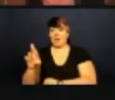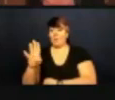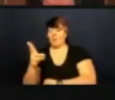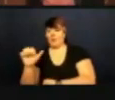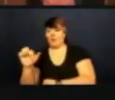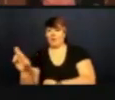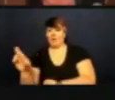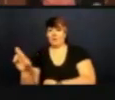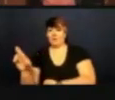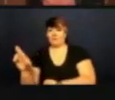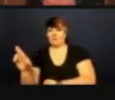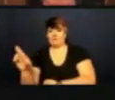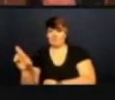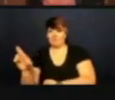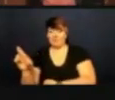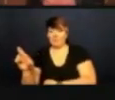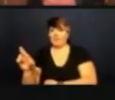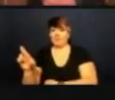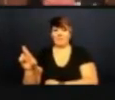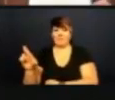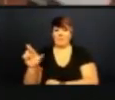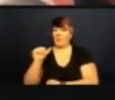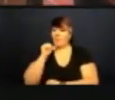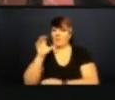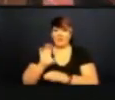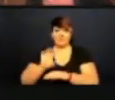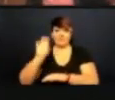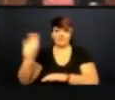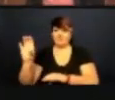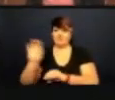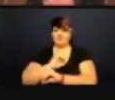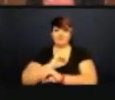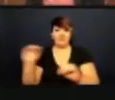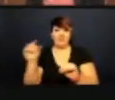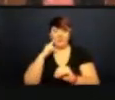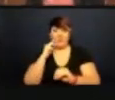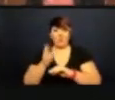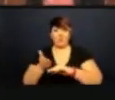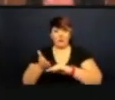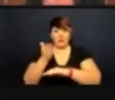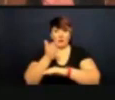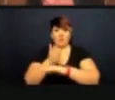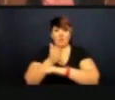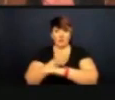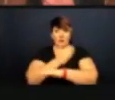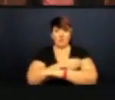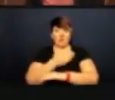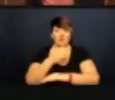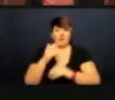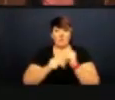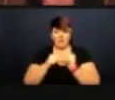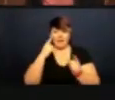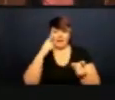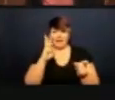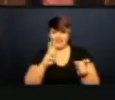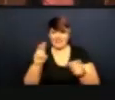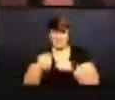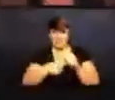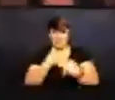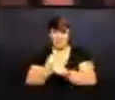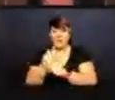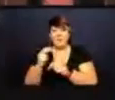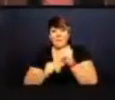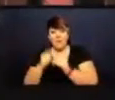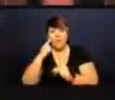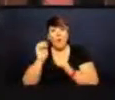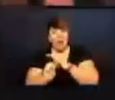ni chekechea. Hatuja wekeza katika kuboresha jengo